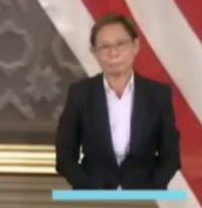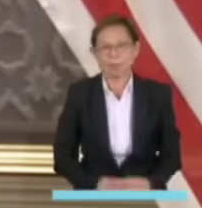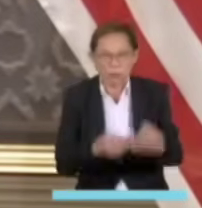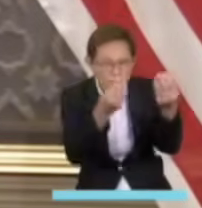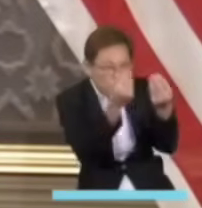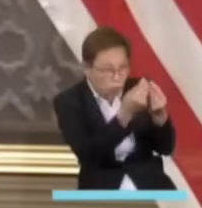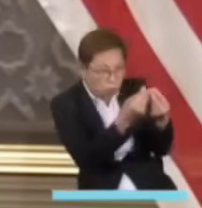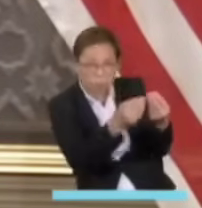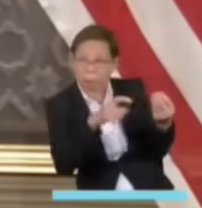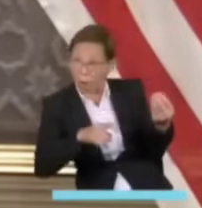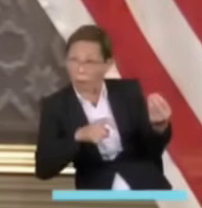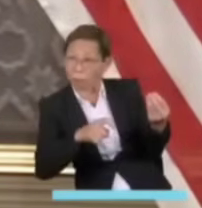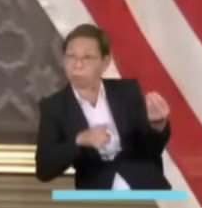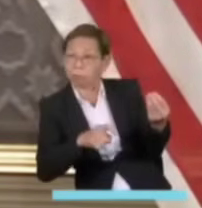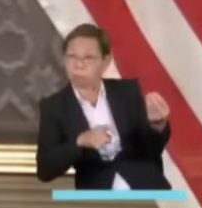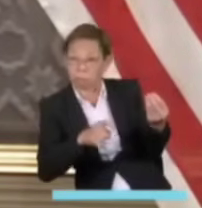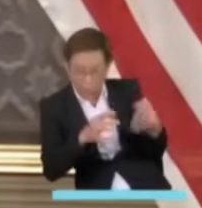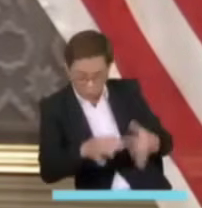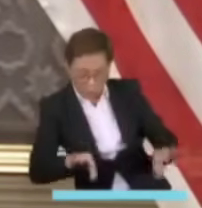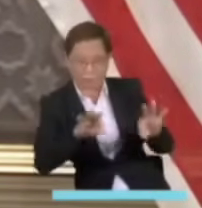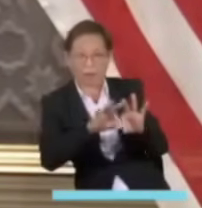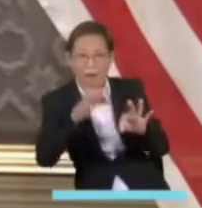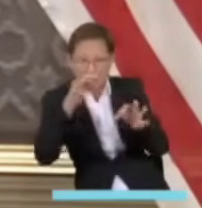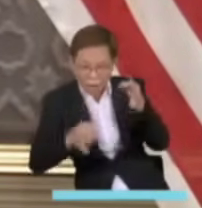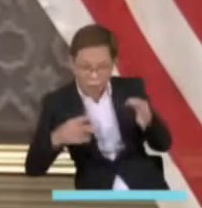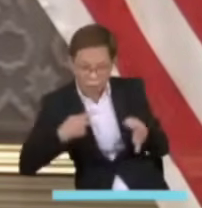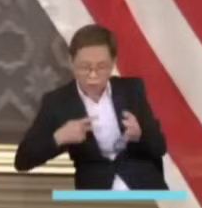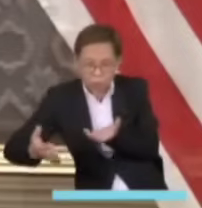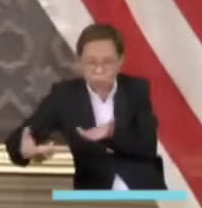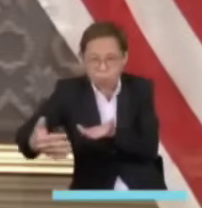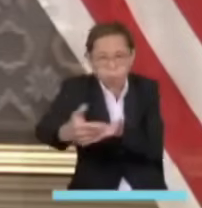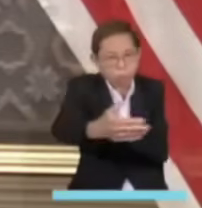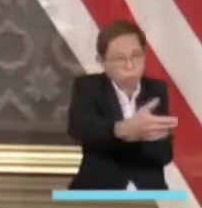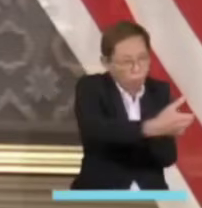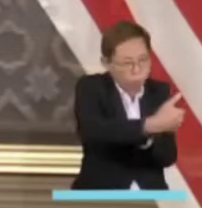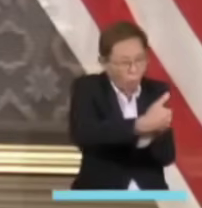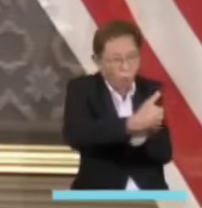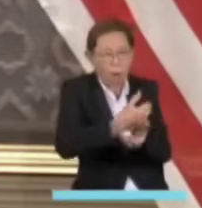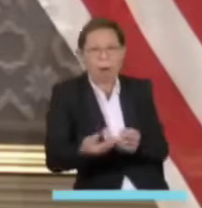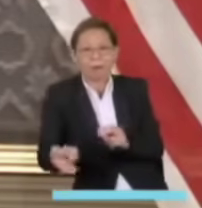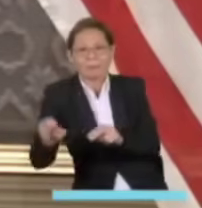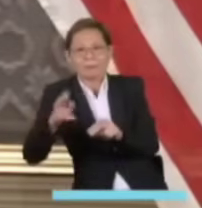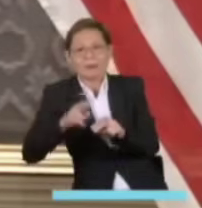Angka-angka ini harus bermakna. Kerana kalau kita kumpul semua, ia akan